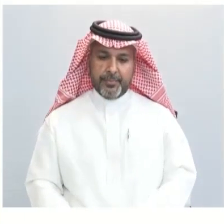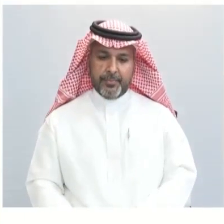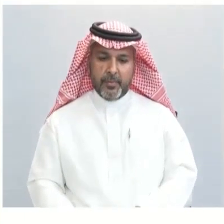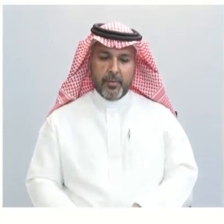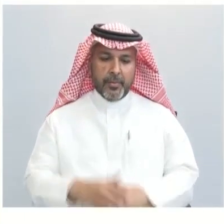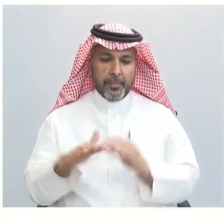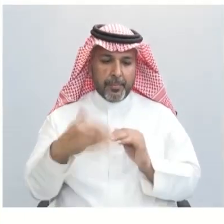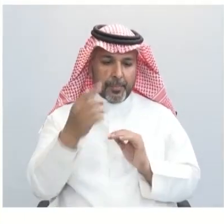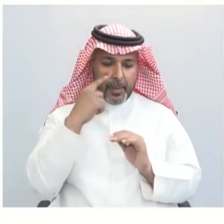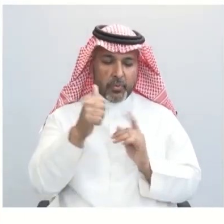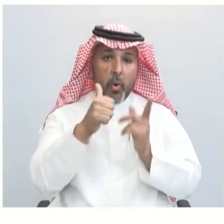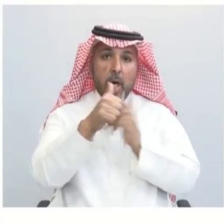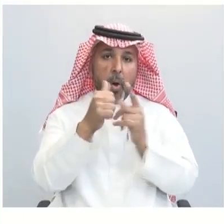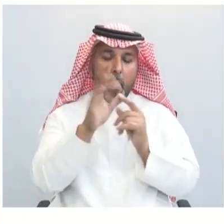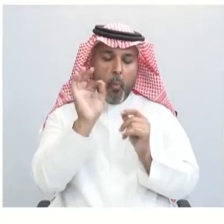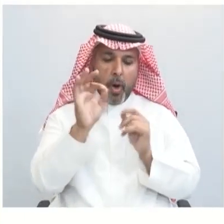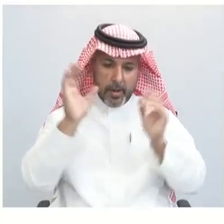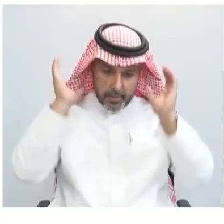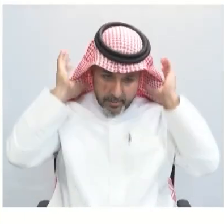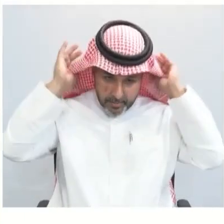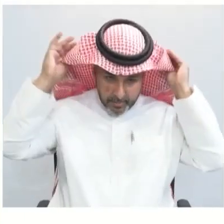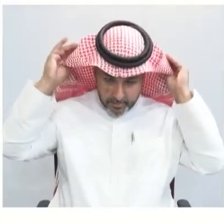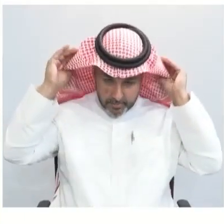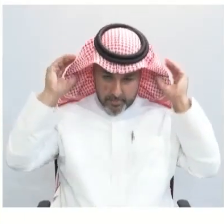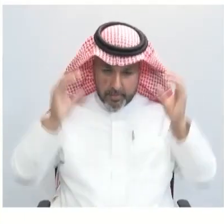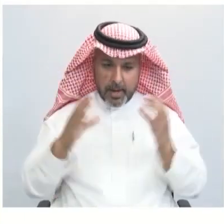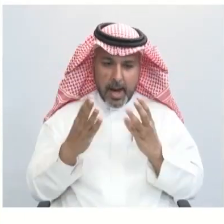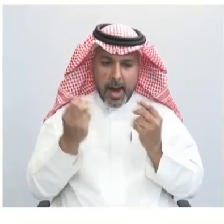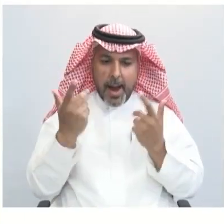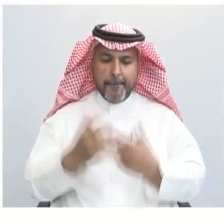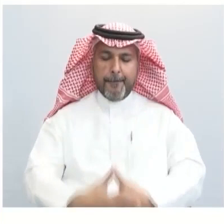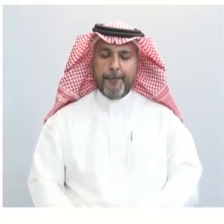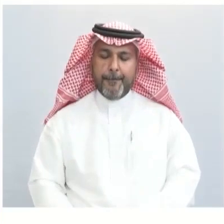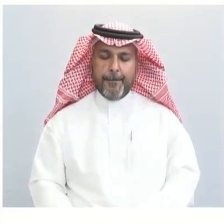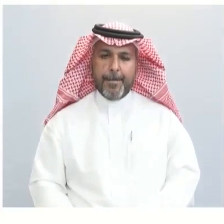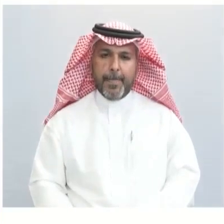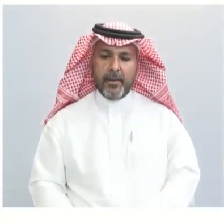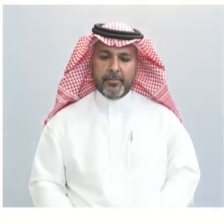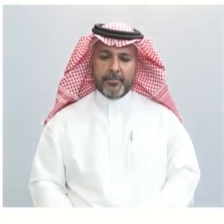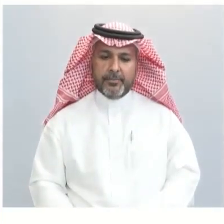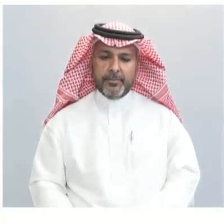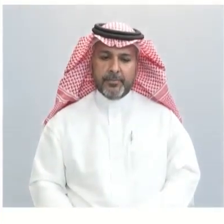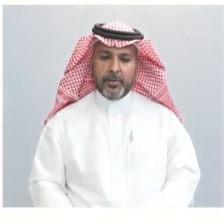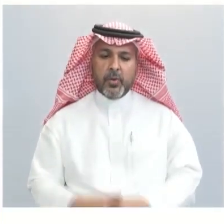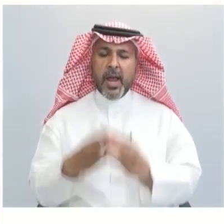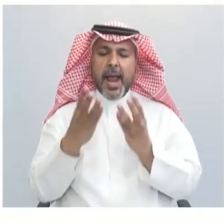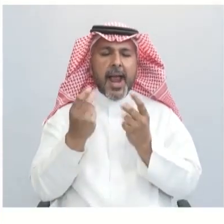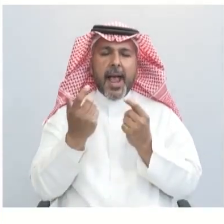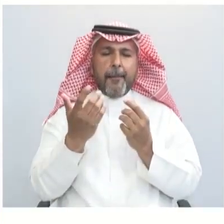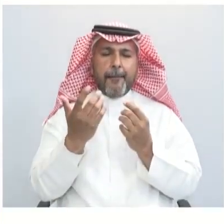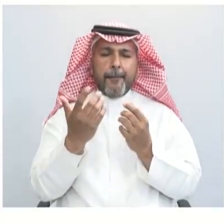بعد ذلك نقوم باختيار how many email subscriber do you have. طبعا نختار